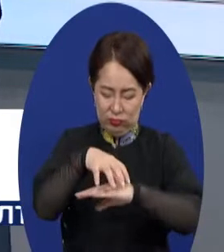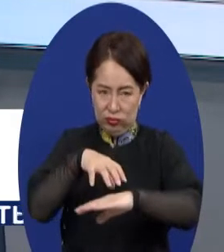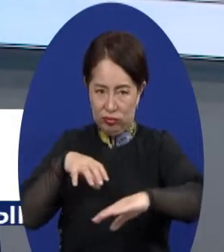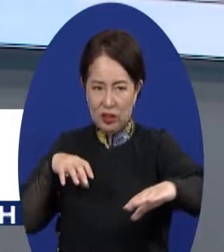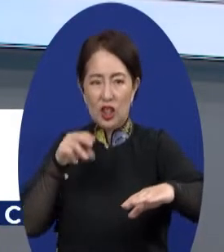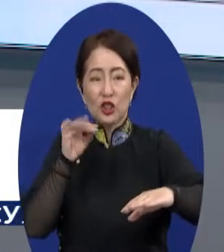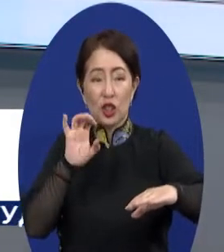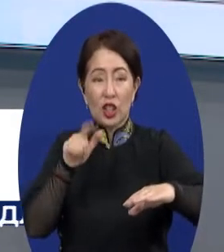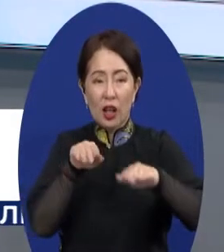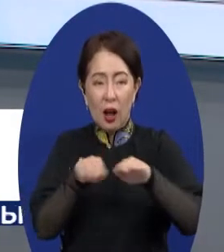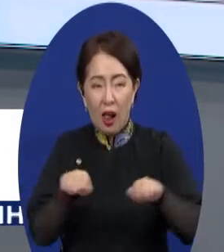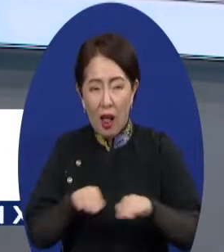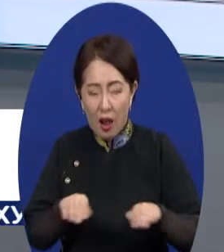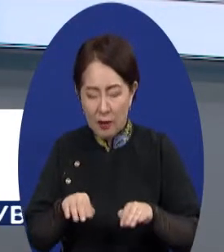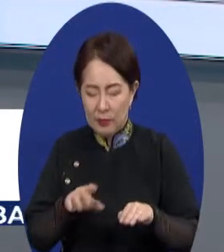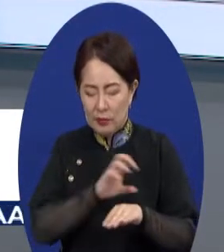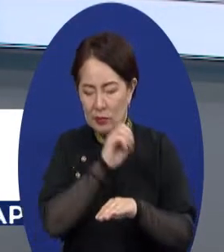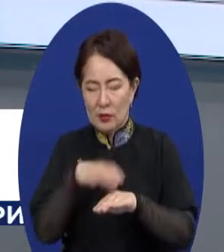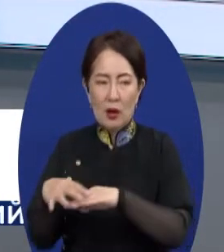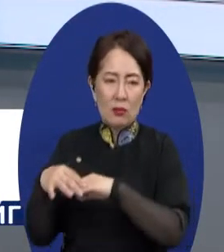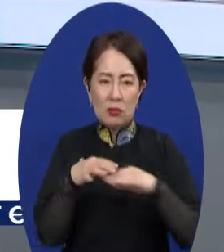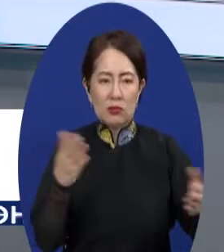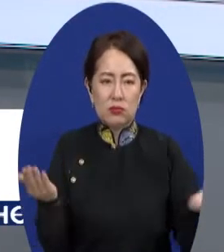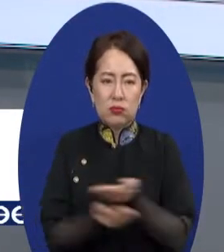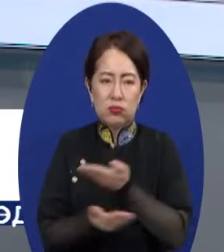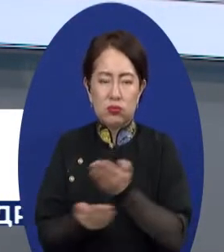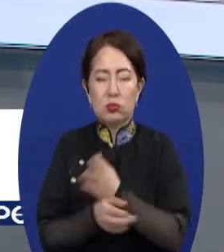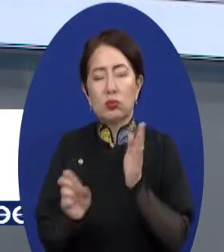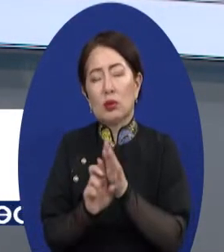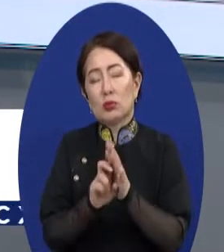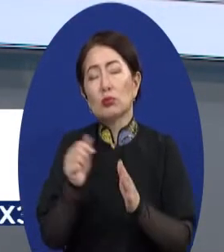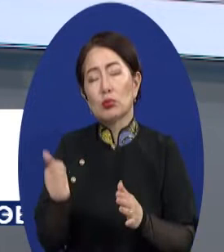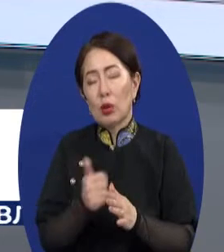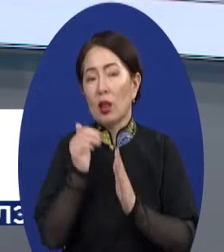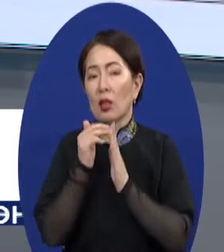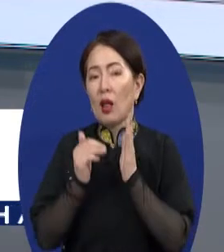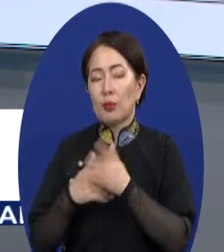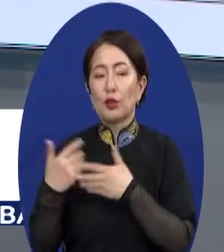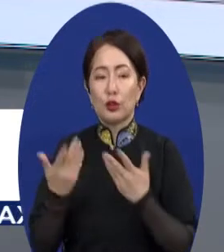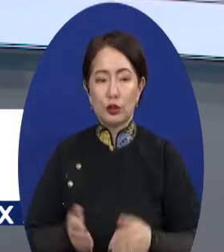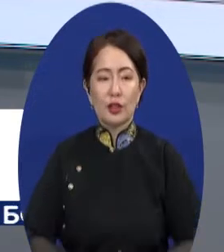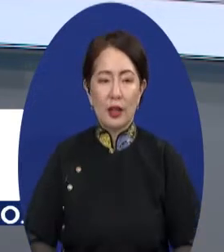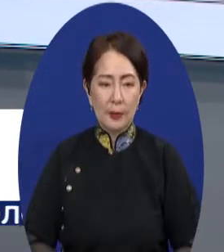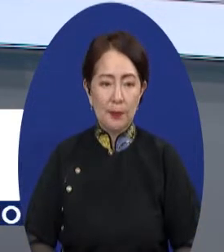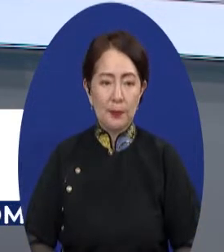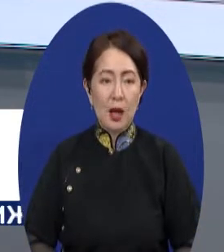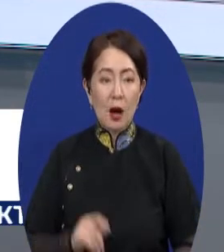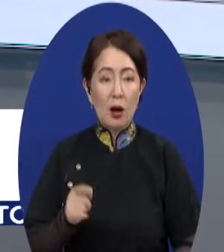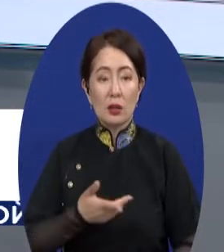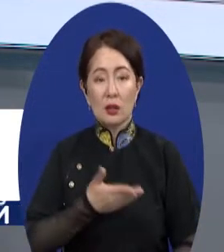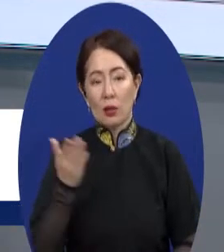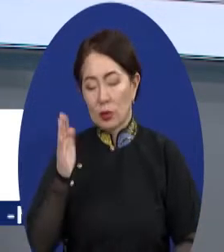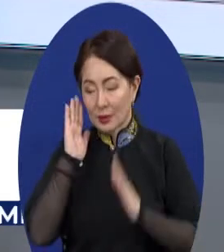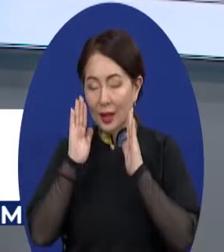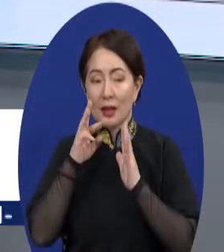бол нүүрс тээврийн хувьд бол одоо хэвийн үргэлжлэх юм боломжтой болж ийн гэсэн ийм тайлбарыг өгч байгаа юм. За одоо үзэгч та бүхэн бас нэг анхаарал